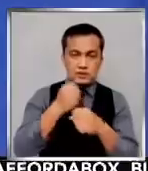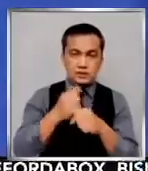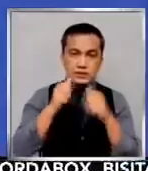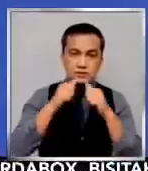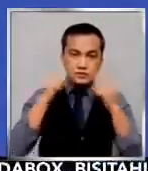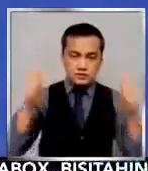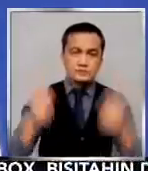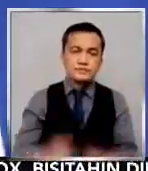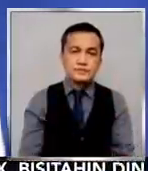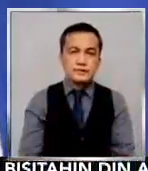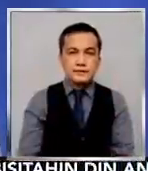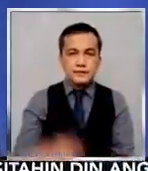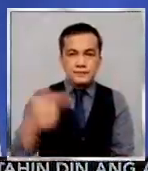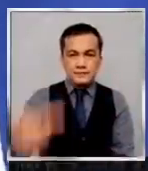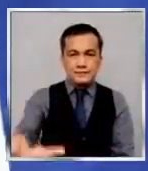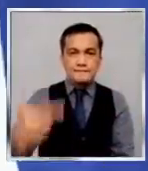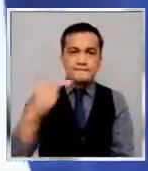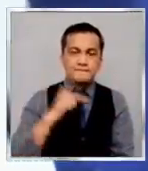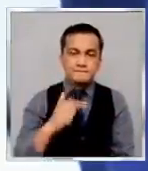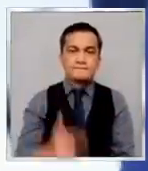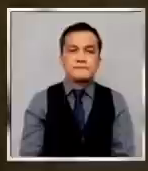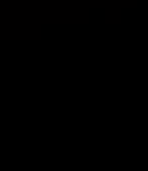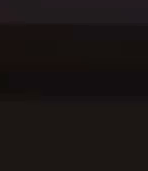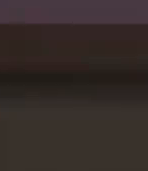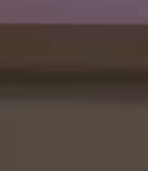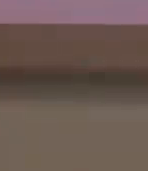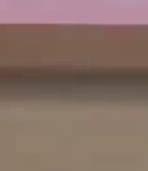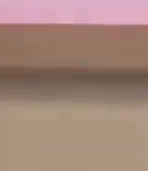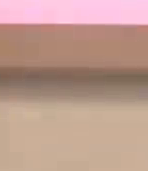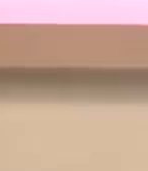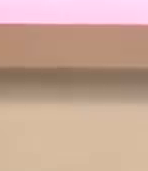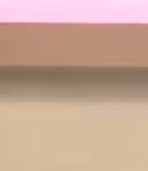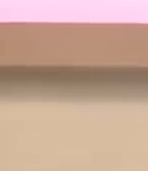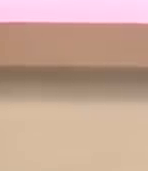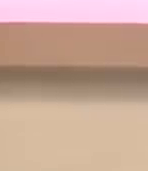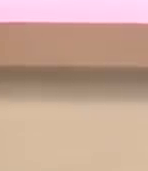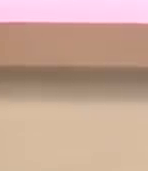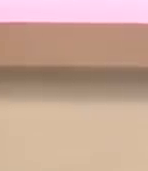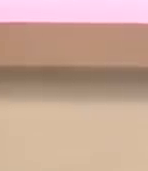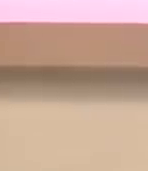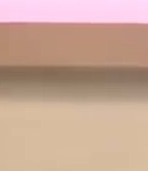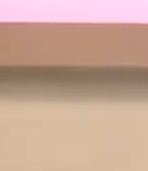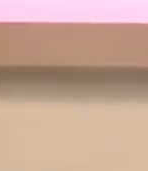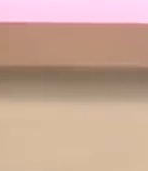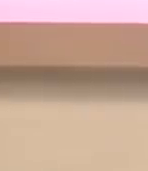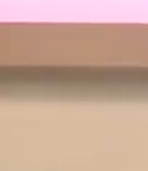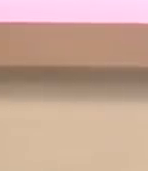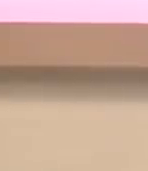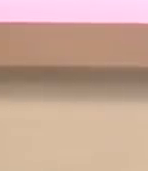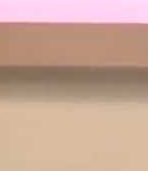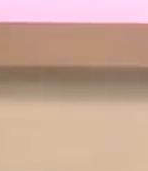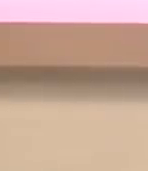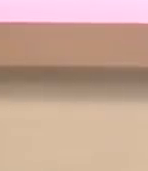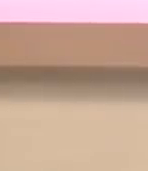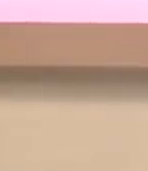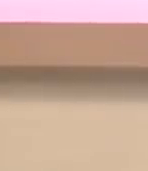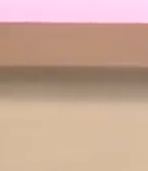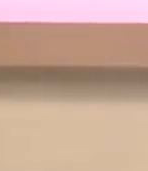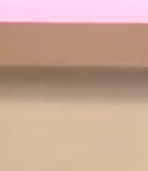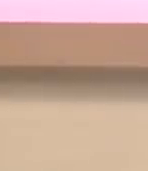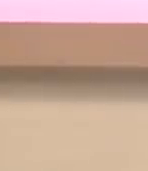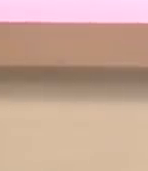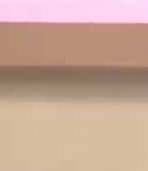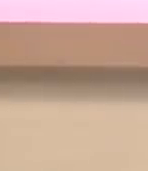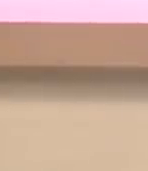Son, Nakatutok, 24 Oras. Magandang balita mga kapuso, kahit ano pa man ang oras, mapapanood